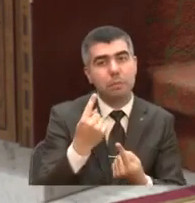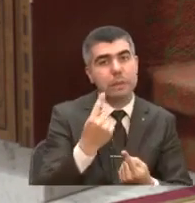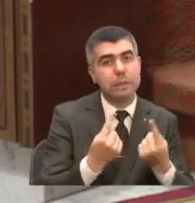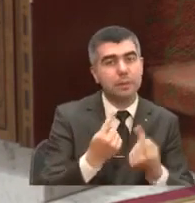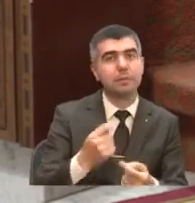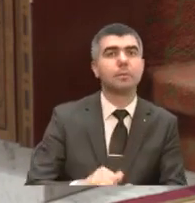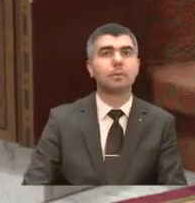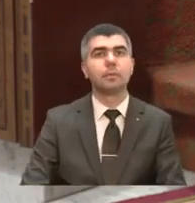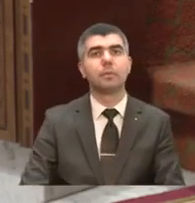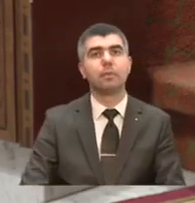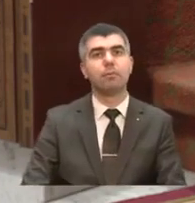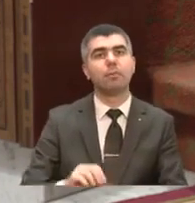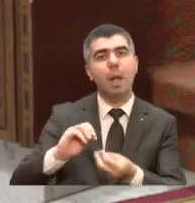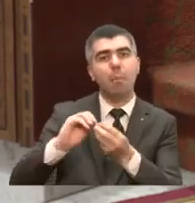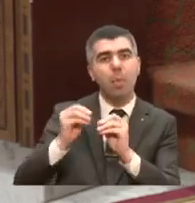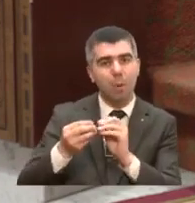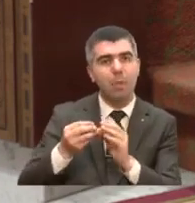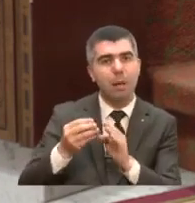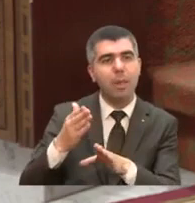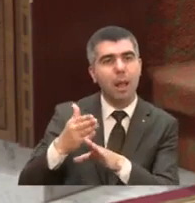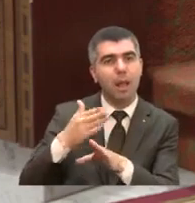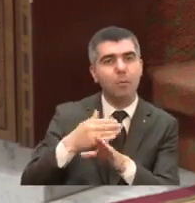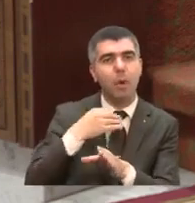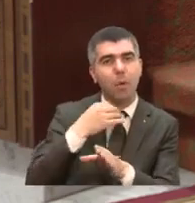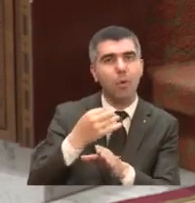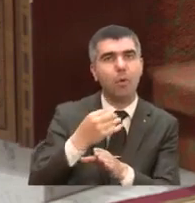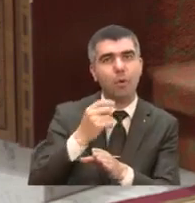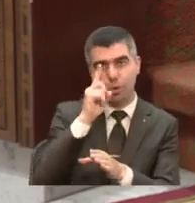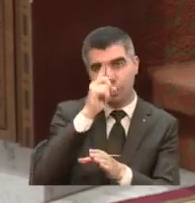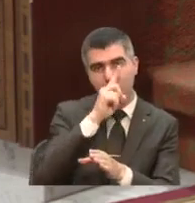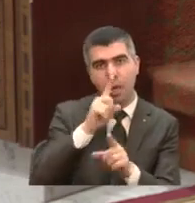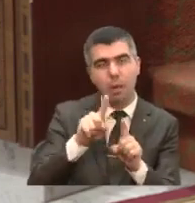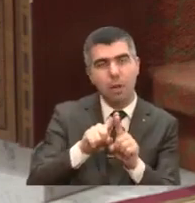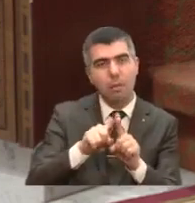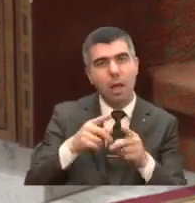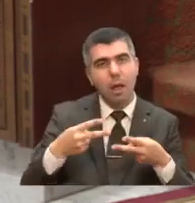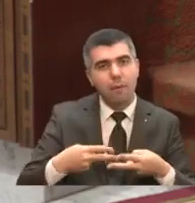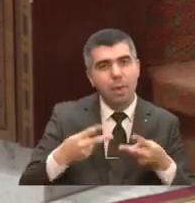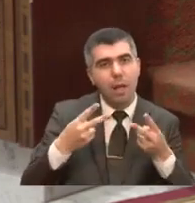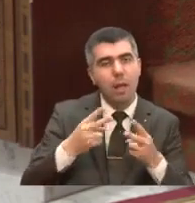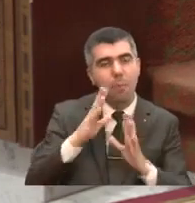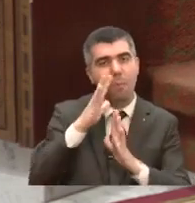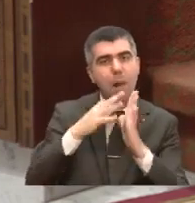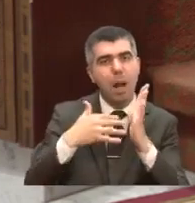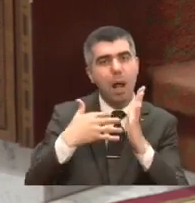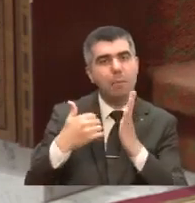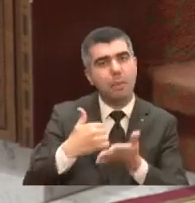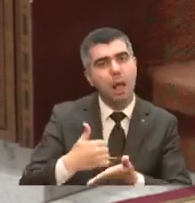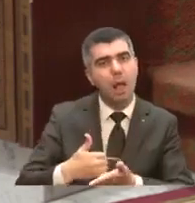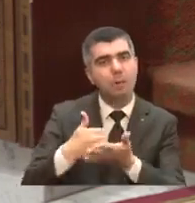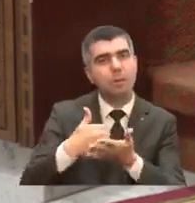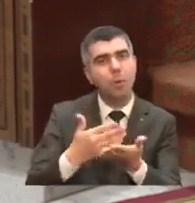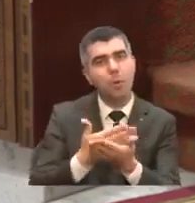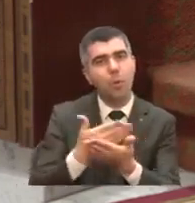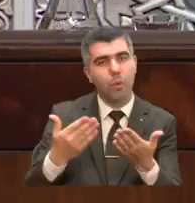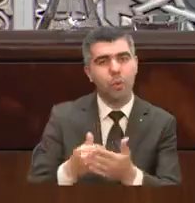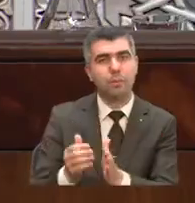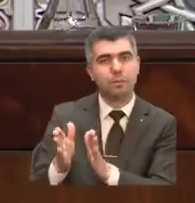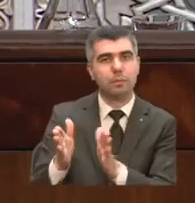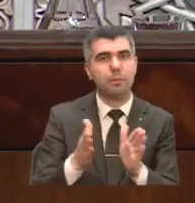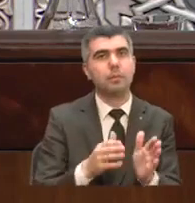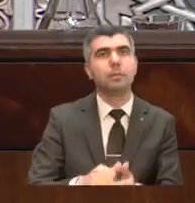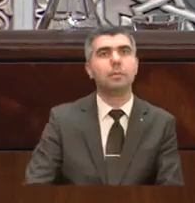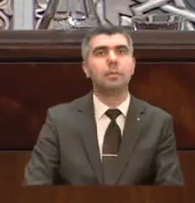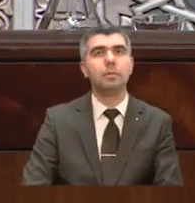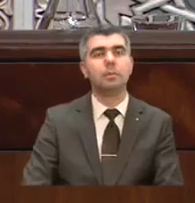وبطبيعة الحال تبقى هذا الإشكال اللي تكلمت عليه الذي نحدو بصدد حله في إطار البرنامج الأولوي. شكرا السيد الرئيس. شكرا السيد الوزير.